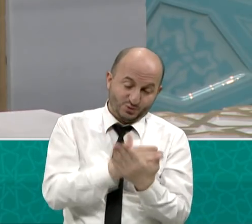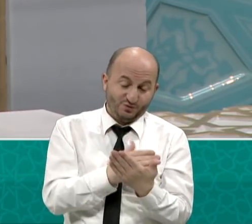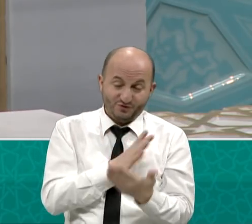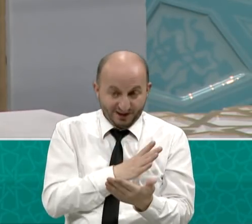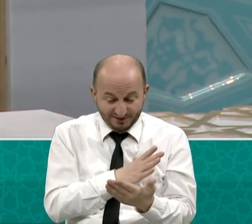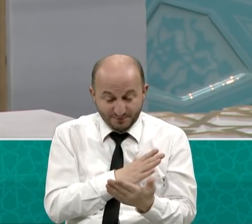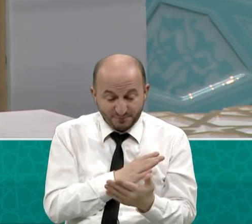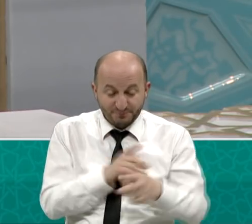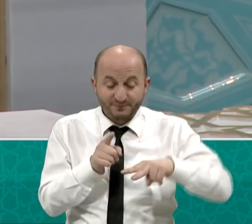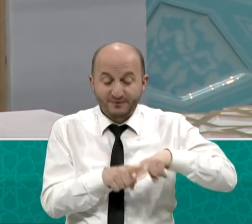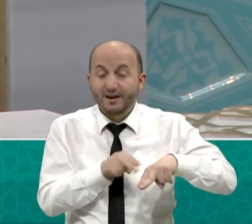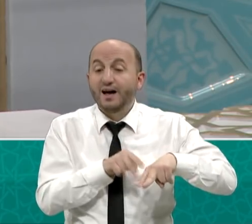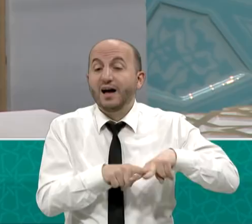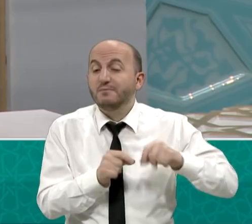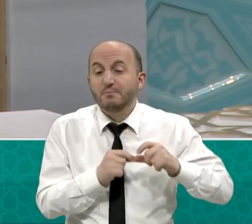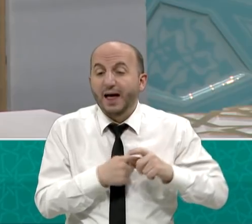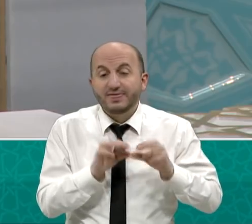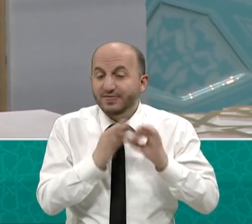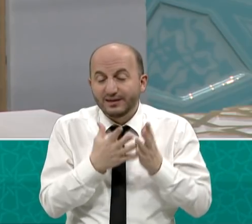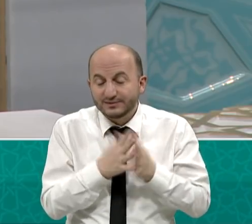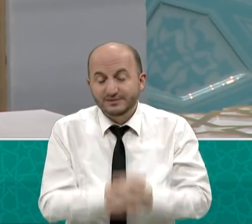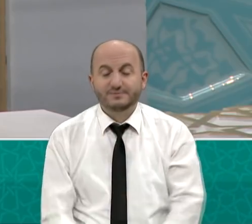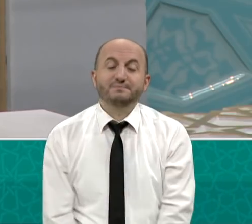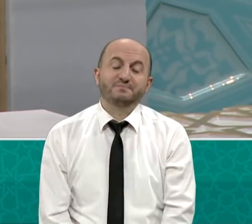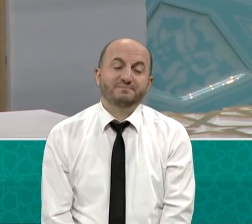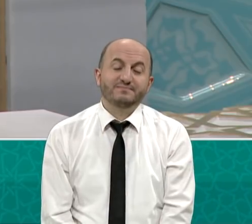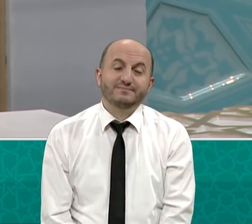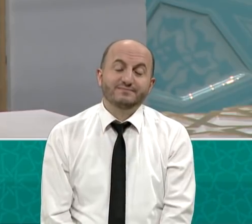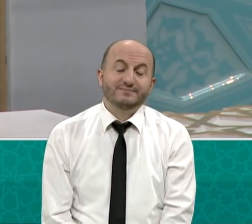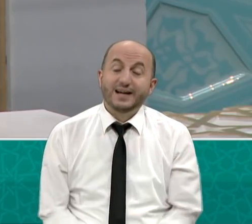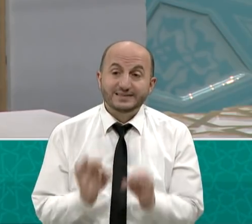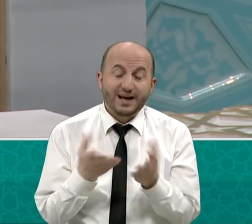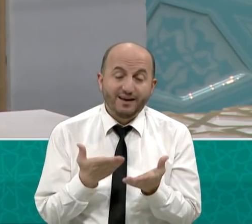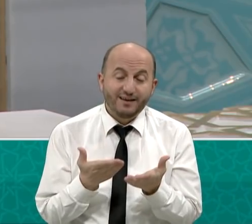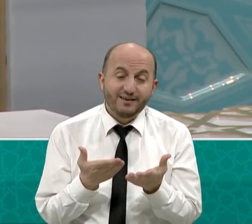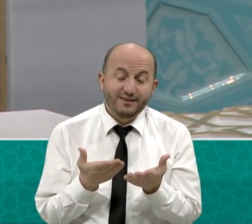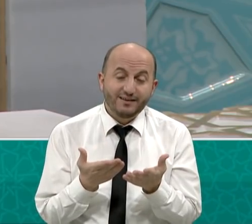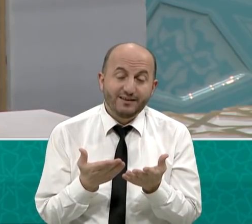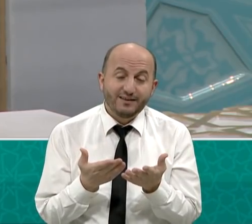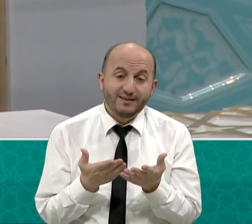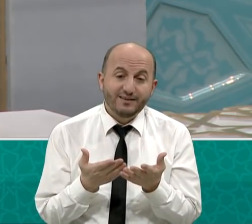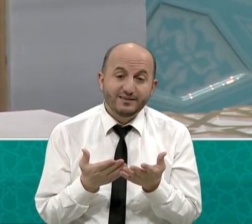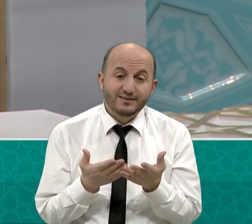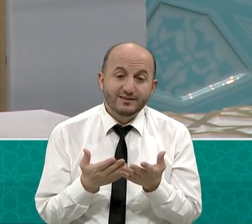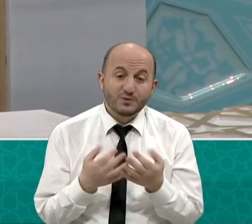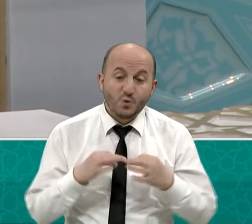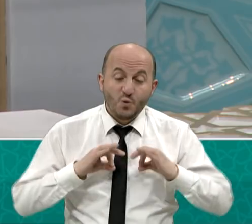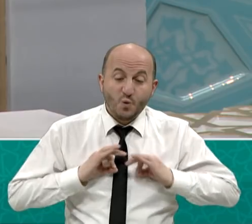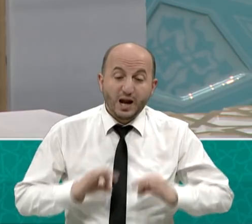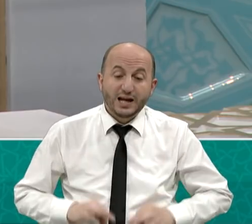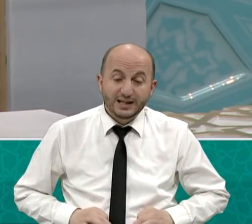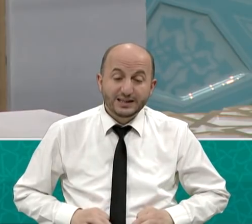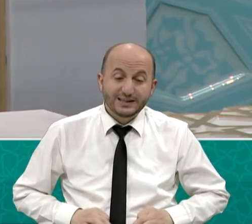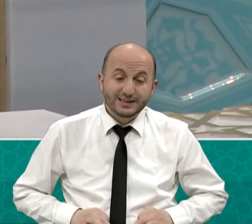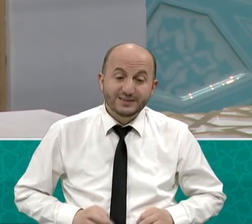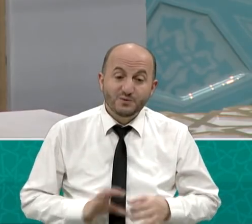Nedir akabe? Rabbimiz akabeyi anıl. Ve mâ adrâke mel akabe. Nedir akabe? Fekkü ragabe. Kölelik düğümünden